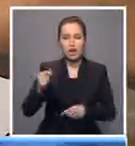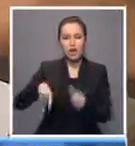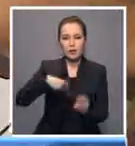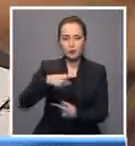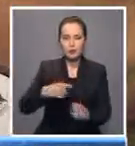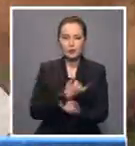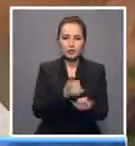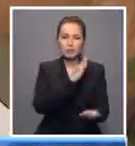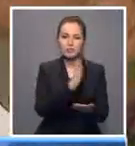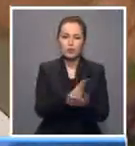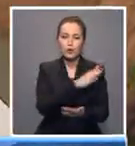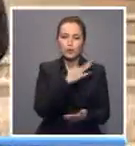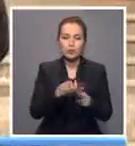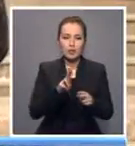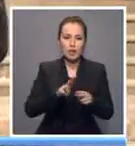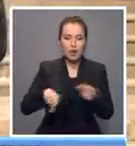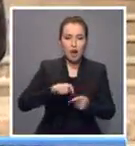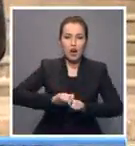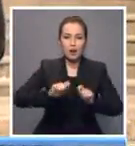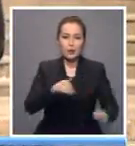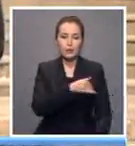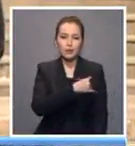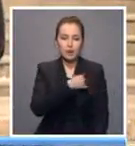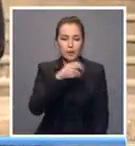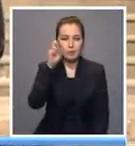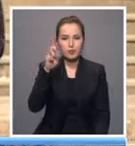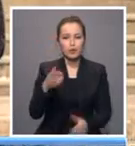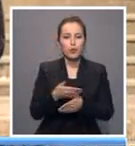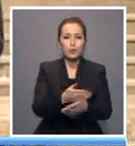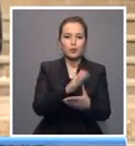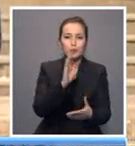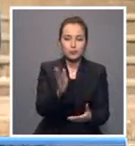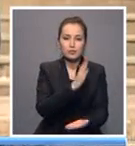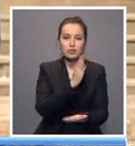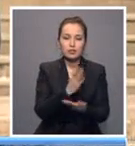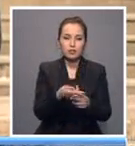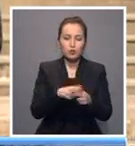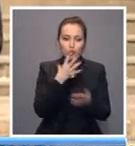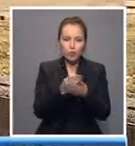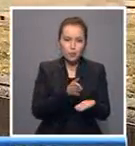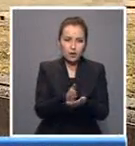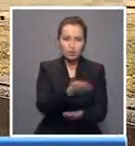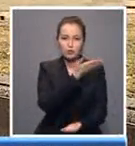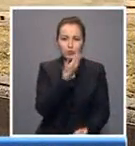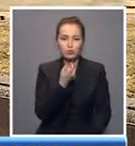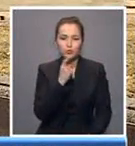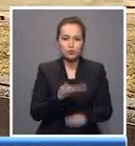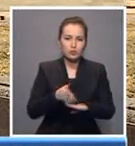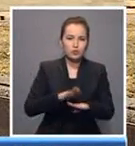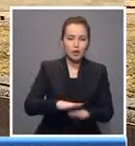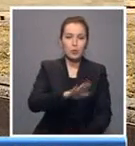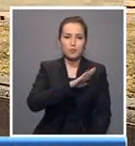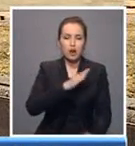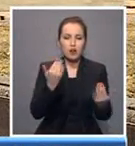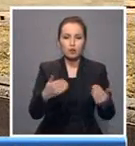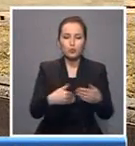мол. Осы уақытқа дейін бизнес ашам деген азамат мемлекеттік қолдауға ие болғанмен бағыт-бағдар болмағандықтан түрлі қиындықтарға тап болатын. Ал